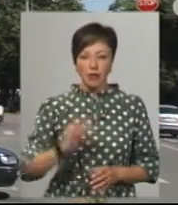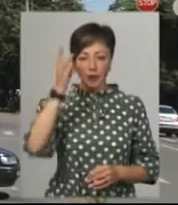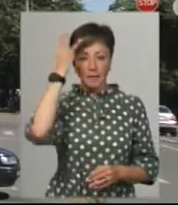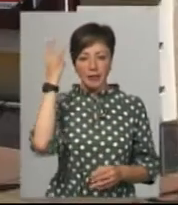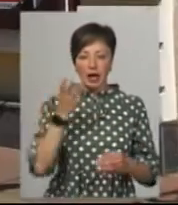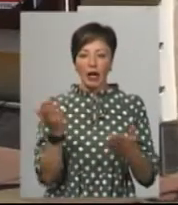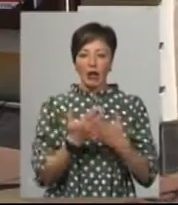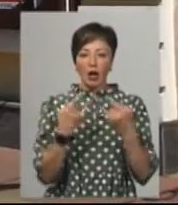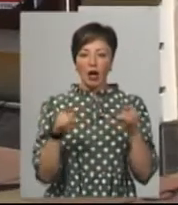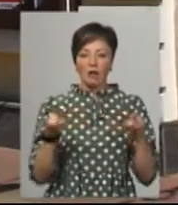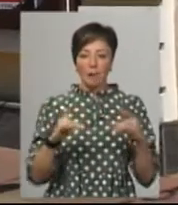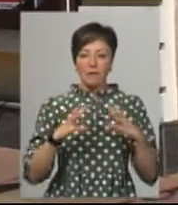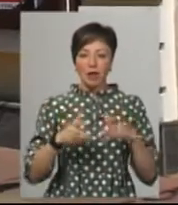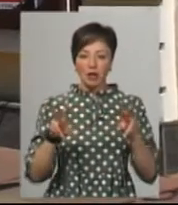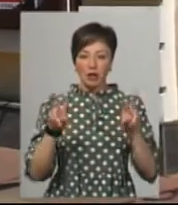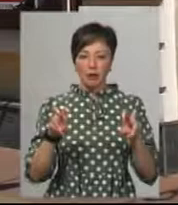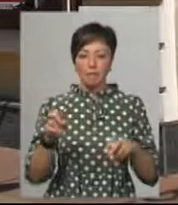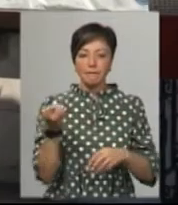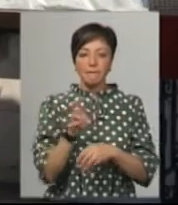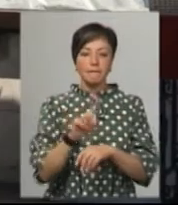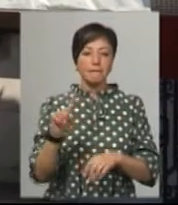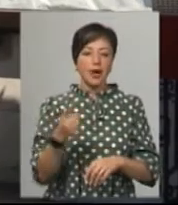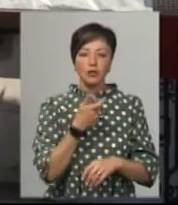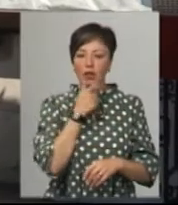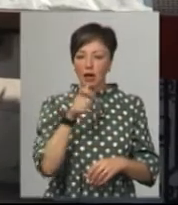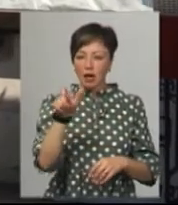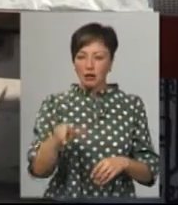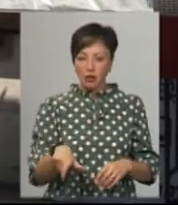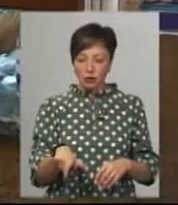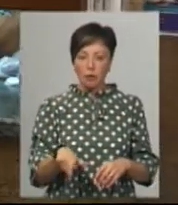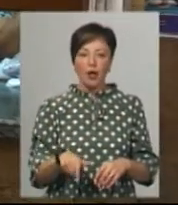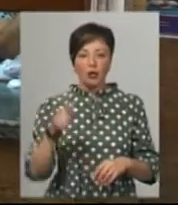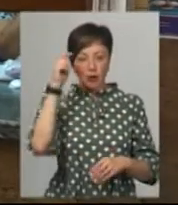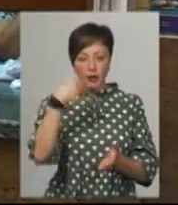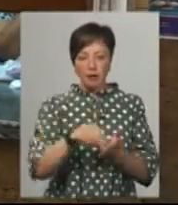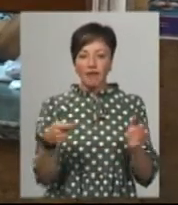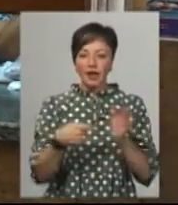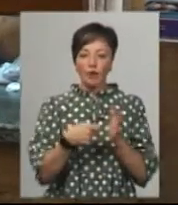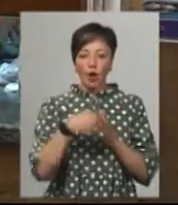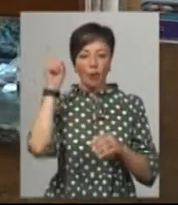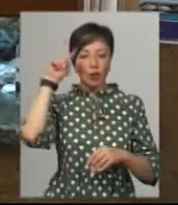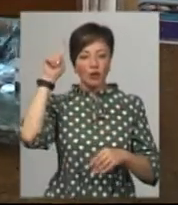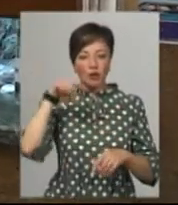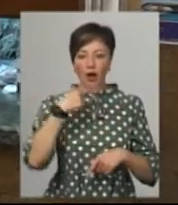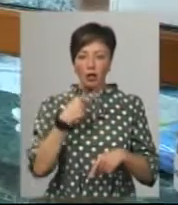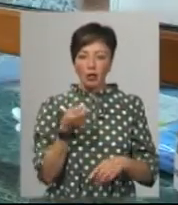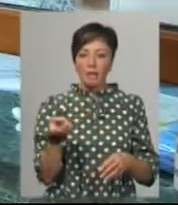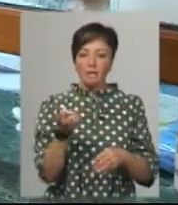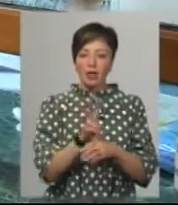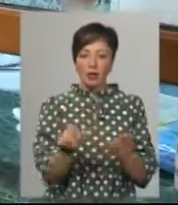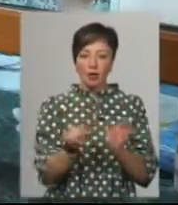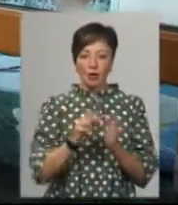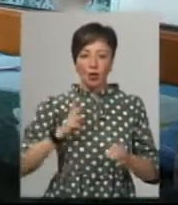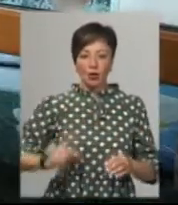Хмельницький кінотеатр «Планета» прийшов перший глядач після відкриття Олександр Шинкарук. Чоловік придбав квиток на мультфільм, каже, на сеанс піде з донькою.